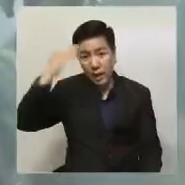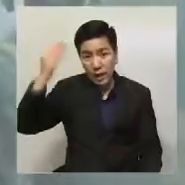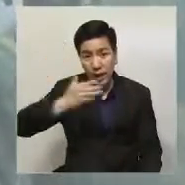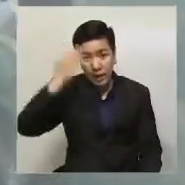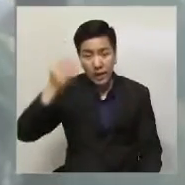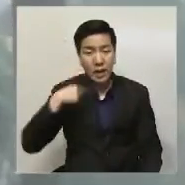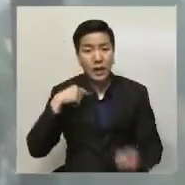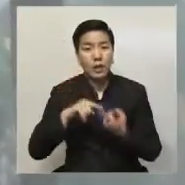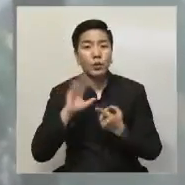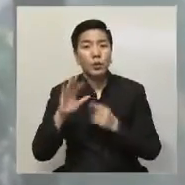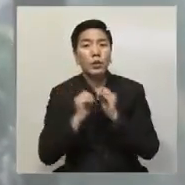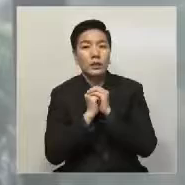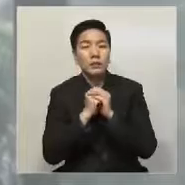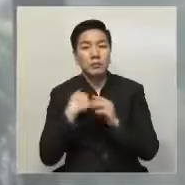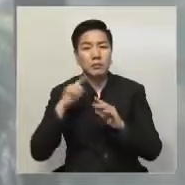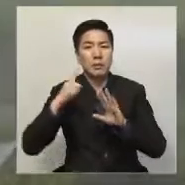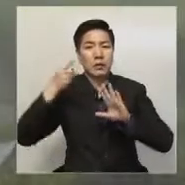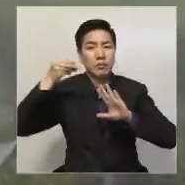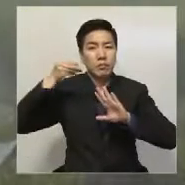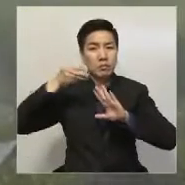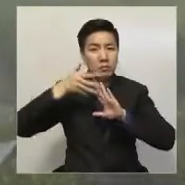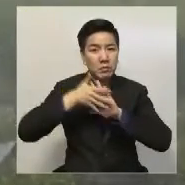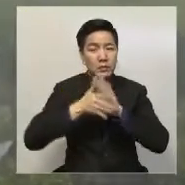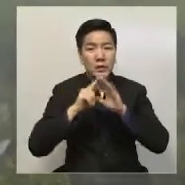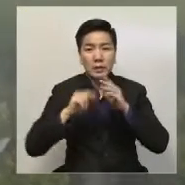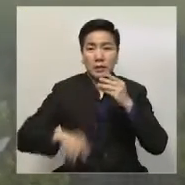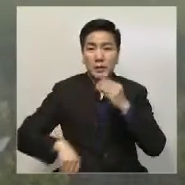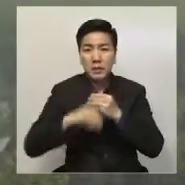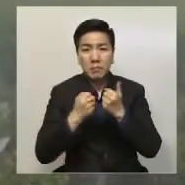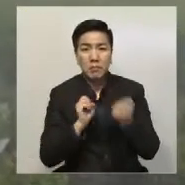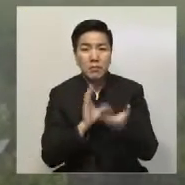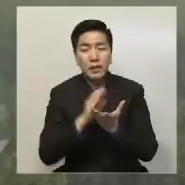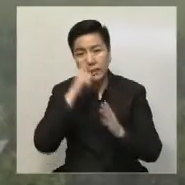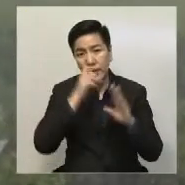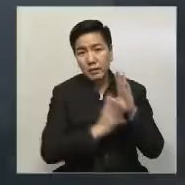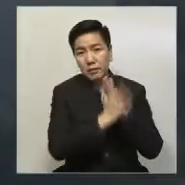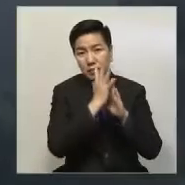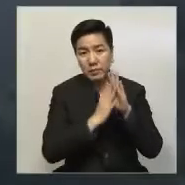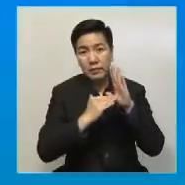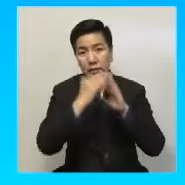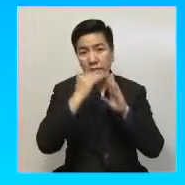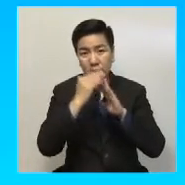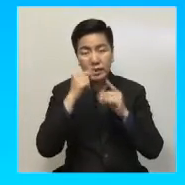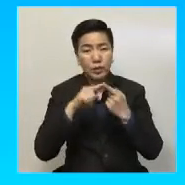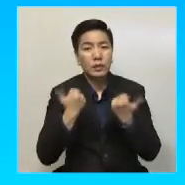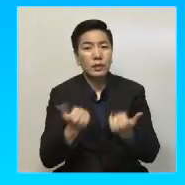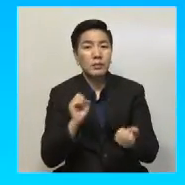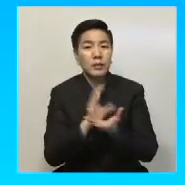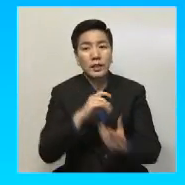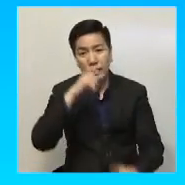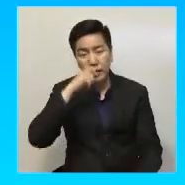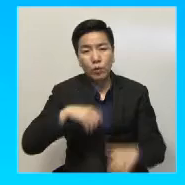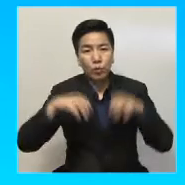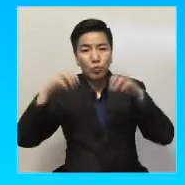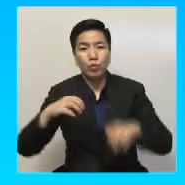ศสูงกำลังปานกลางจากประเทศจีนอีกระลอกหนึ่งก็จะแผ่เสริมเข้ามาปกคลุมประเทศไทยตอนบนค่ะทำให้ประเทศไทยตอนบน